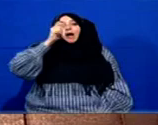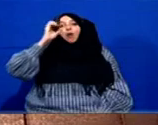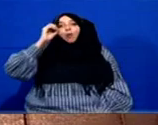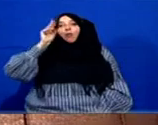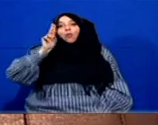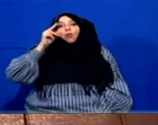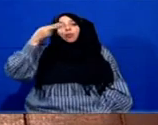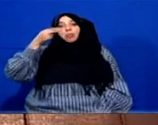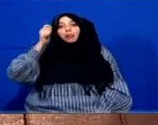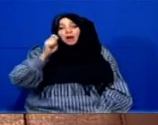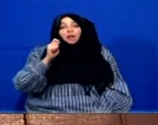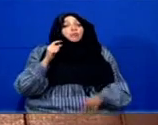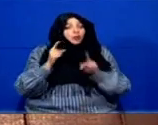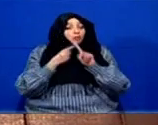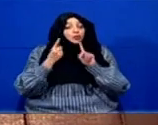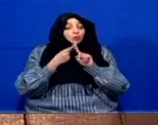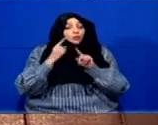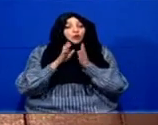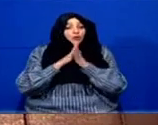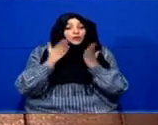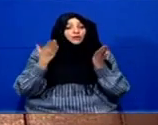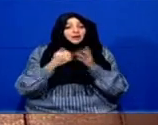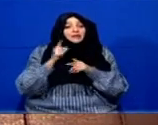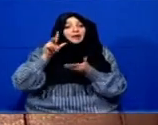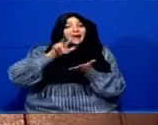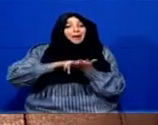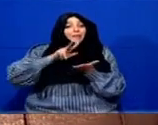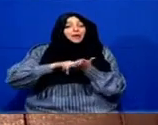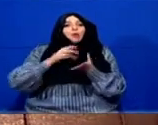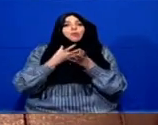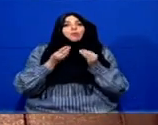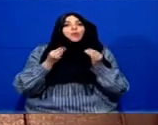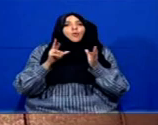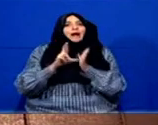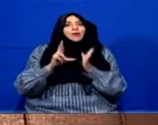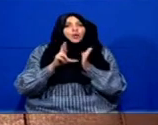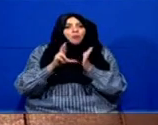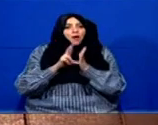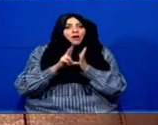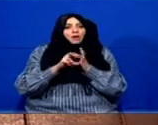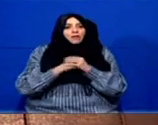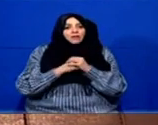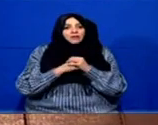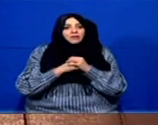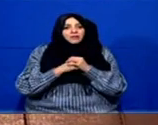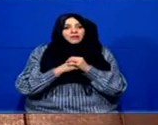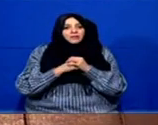جدا يعني طبق العديد من القواعد الموصليه